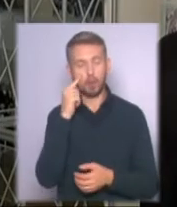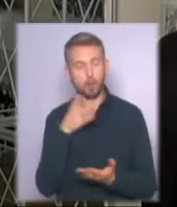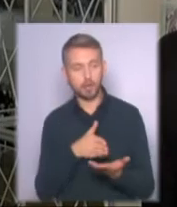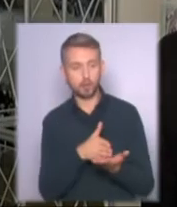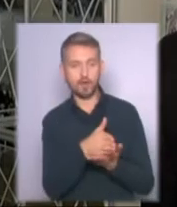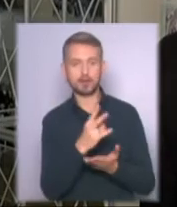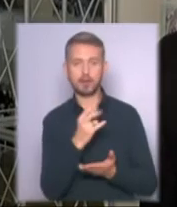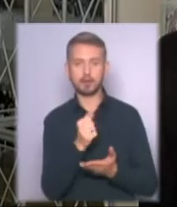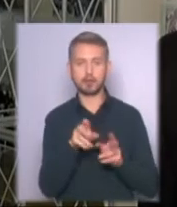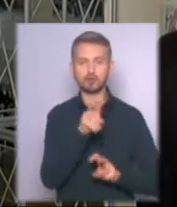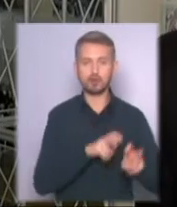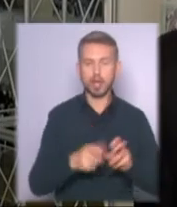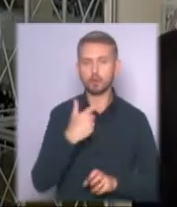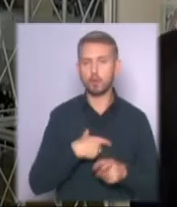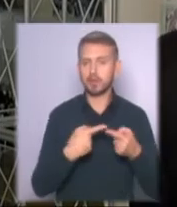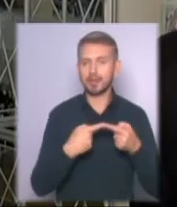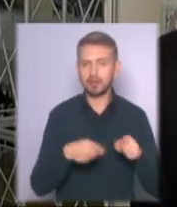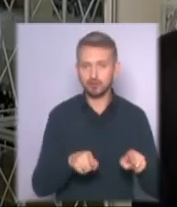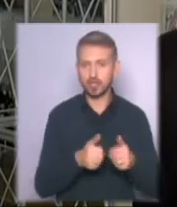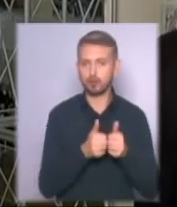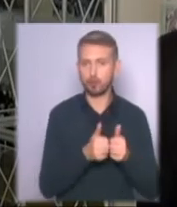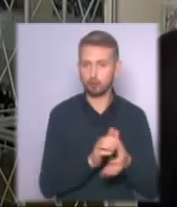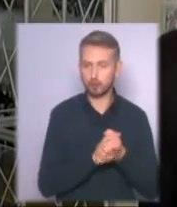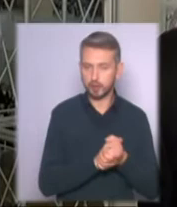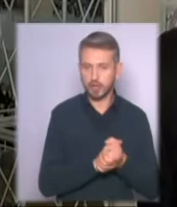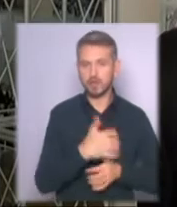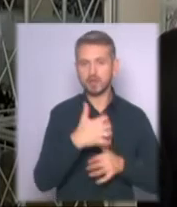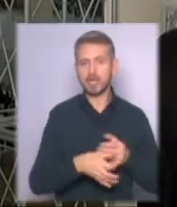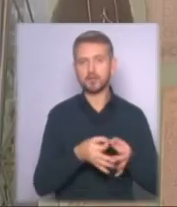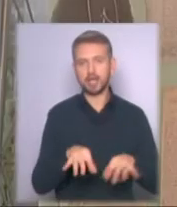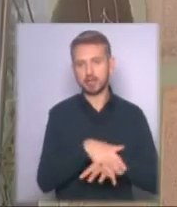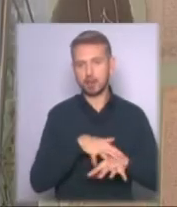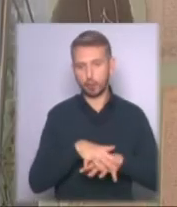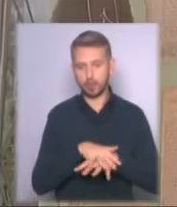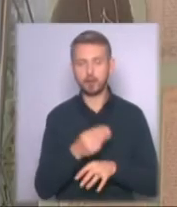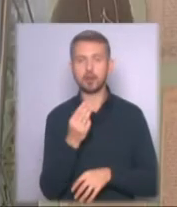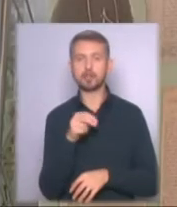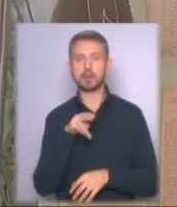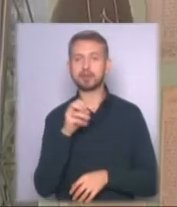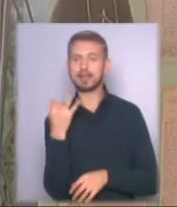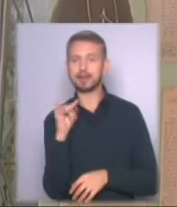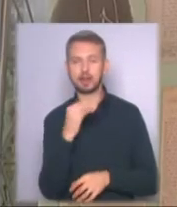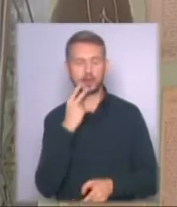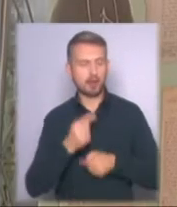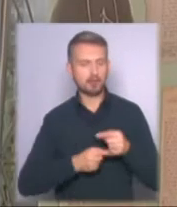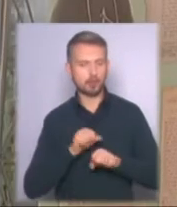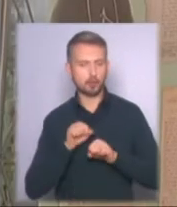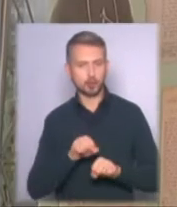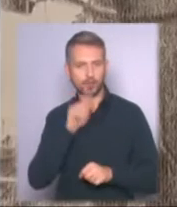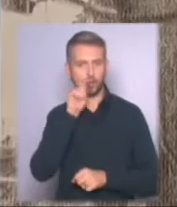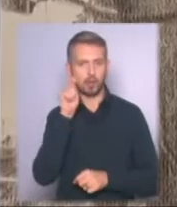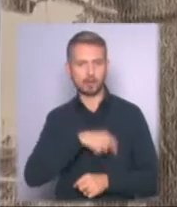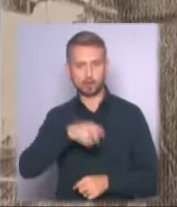на шукати собі інших союзників серед вільних народів. Шептицький завжди і скрізь відстоював